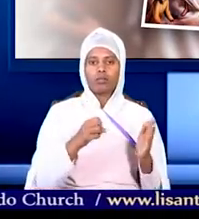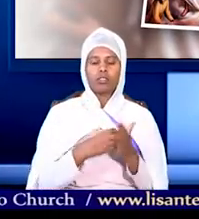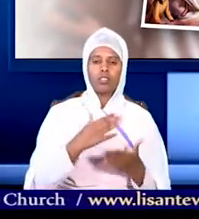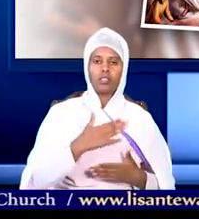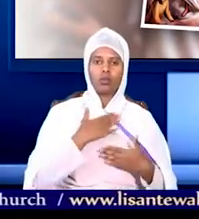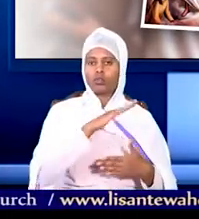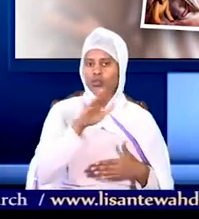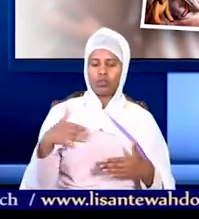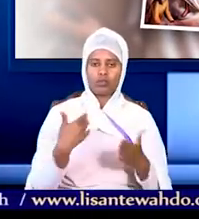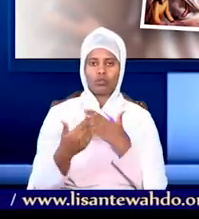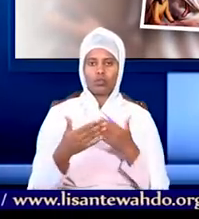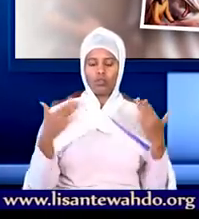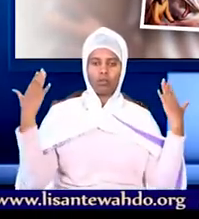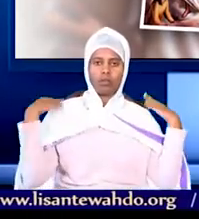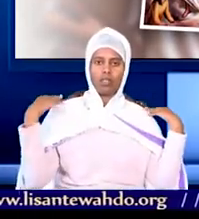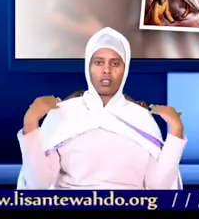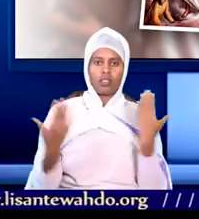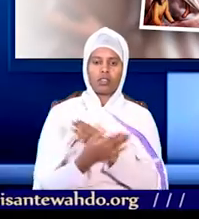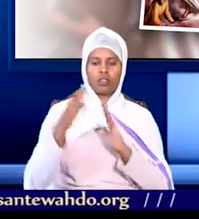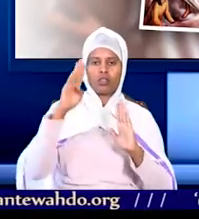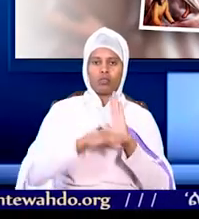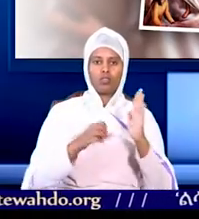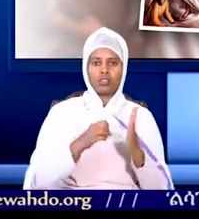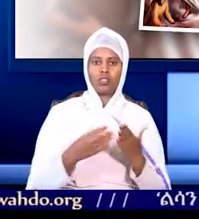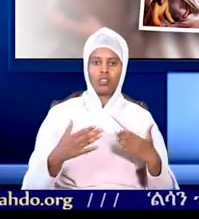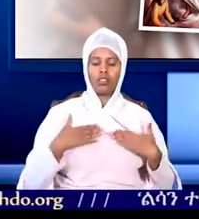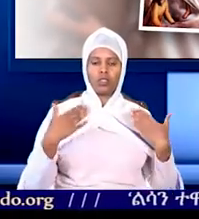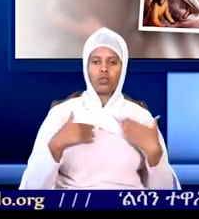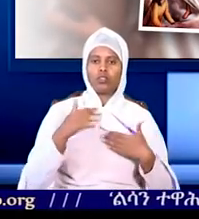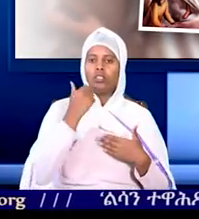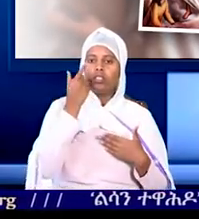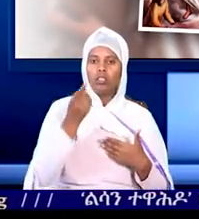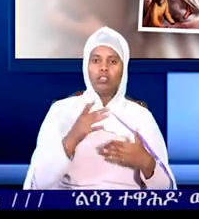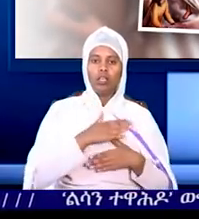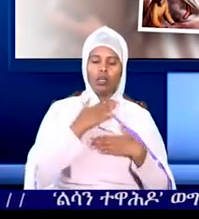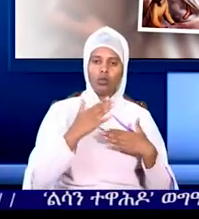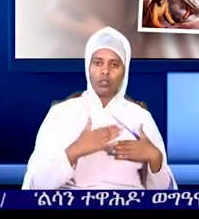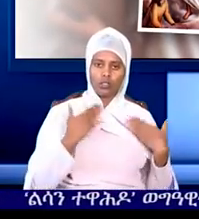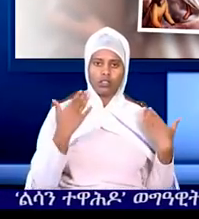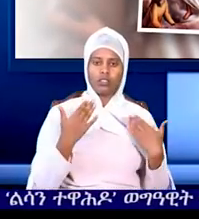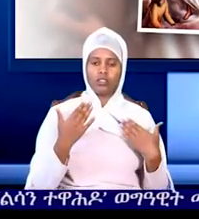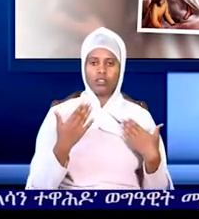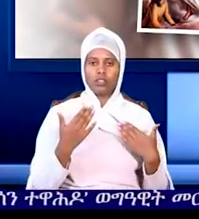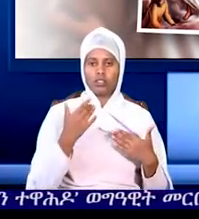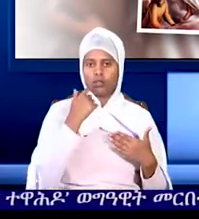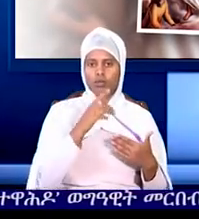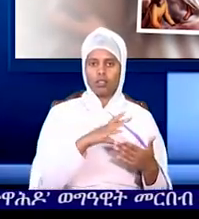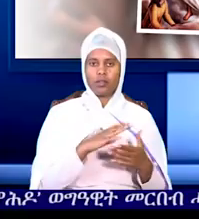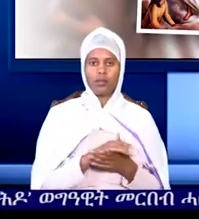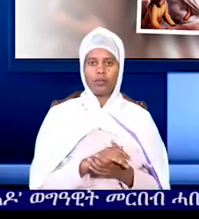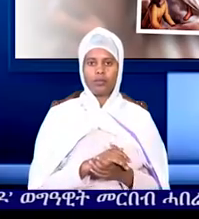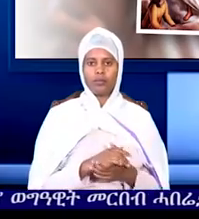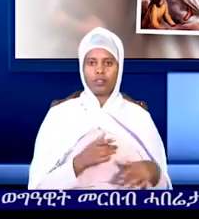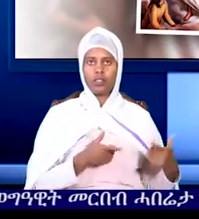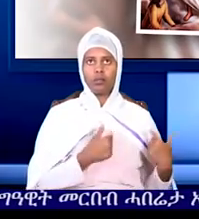ደቂ ኣዳም ስለተሓጎስና ኣላ ኩሉ ፍጡር መላእክቲ ከይተረፉ ስለተሓጎስላ ነዘ ዓለት እዚ ሃጎስ ሃጎሰይ